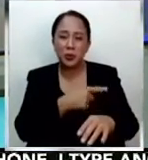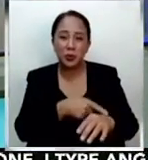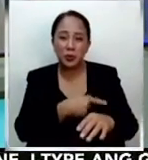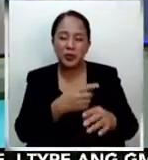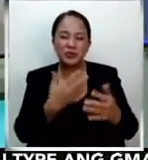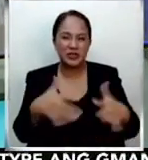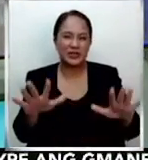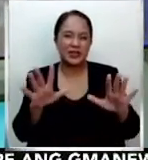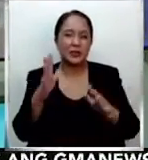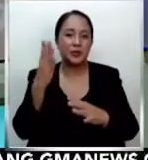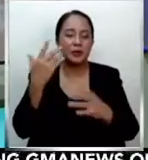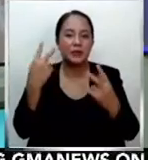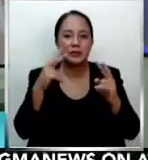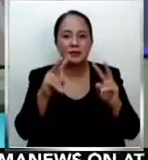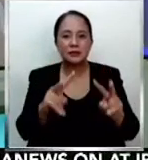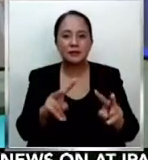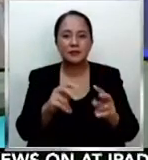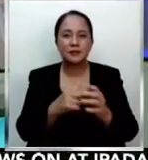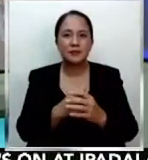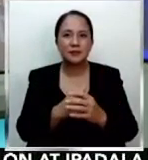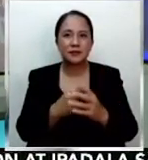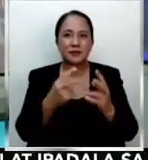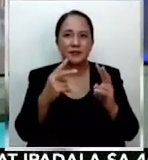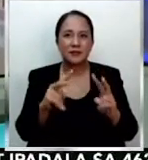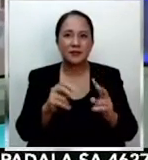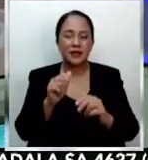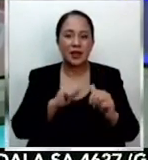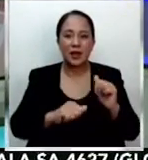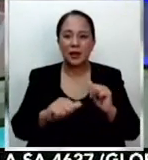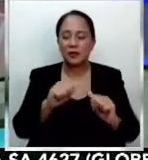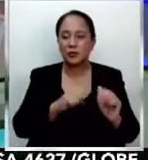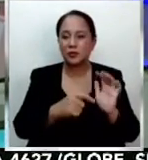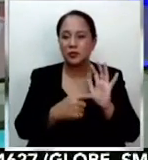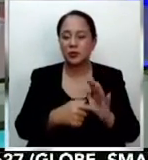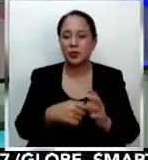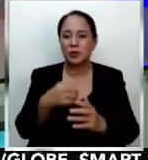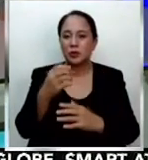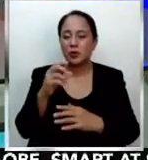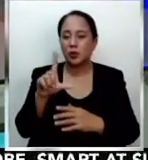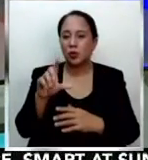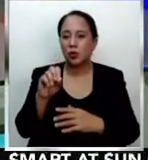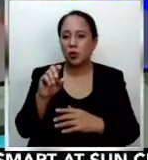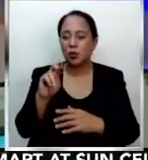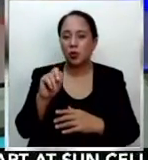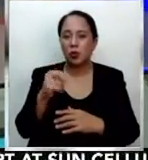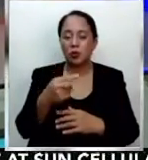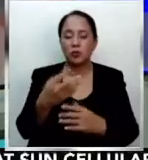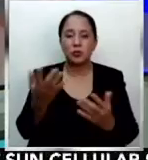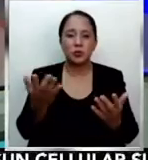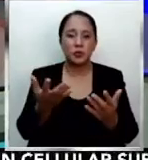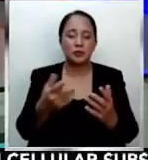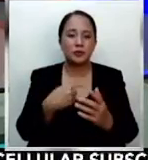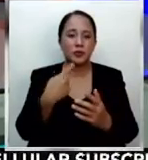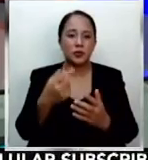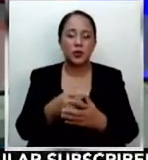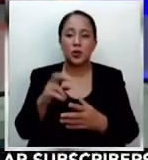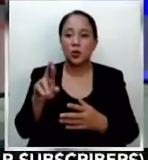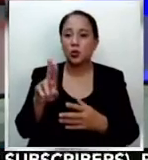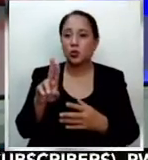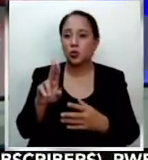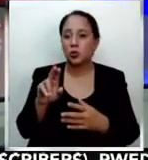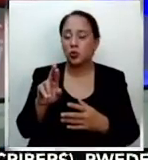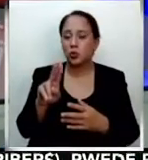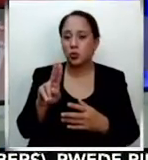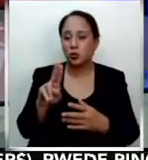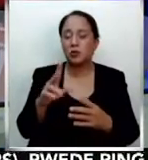na ang action series na Lolong simula July 4. Ang lead star nitong si Ruru Madrid, excited na